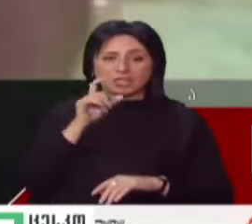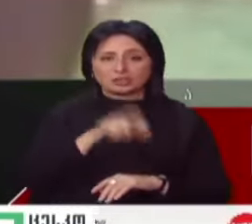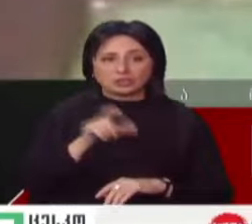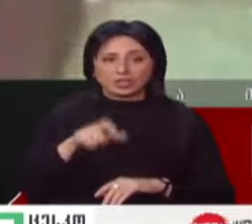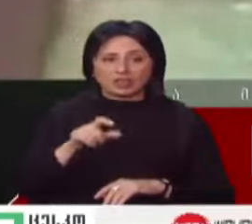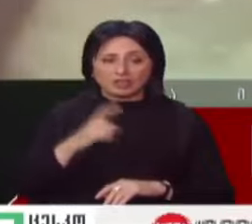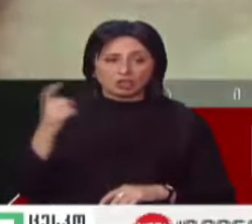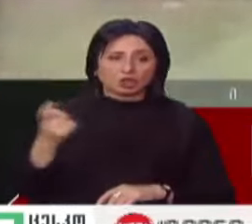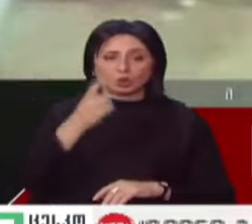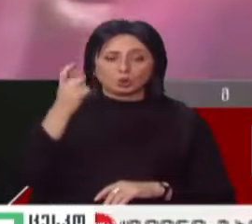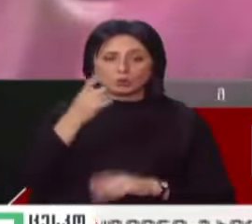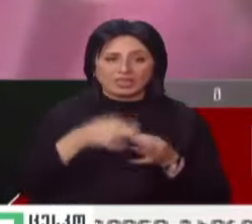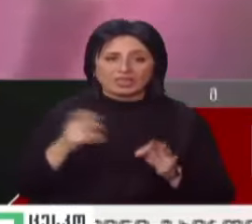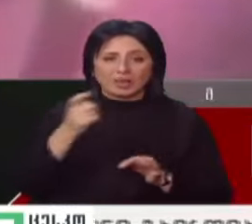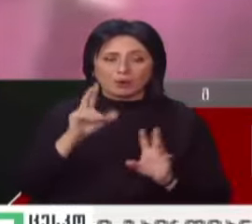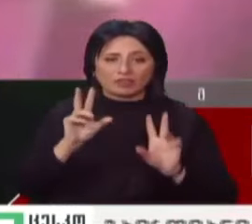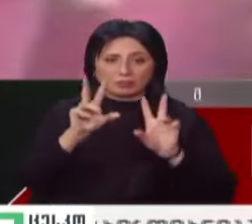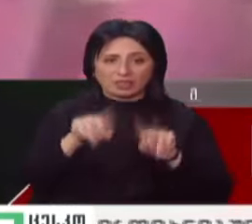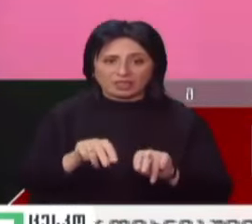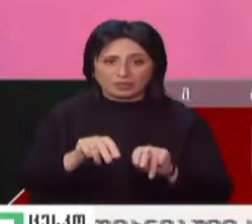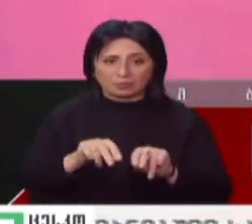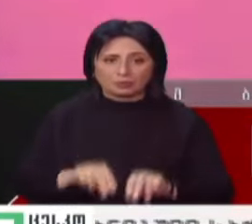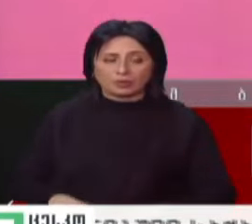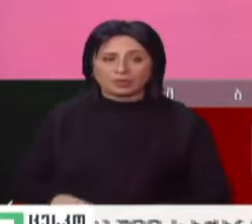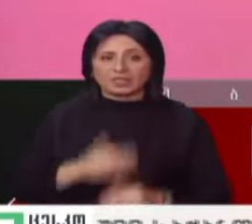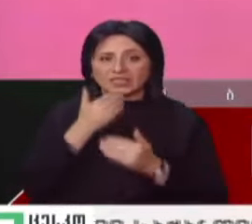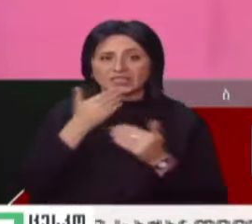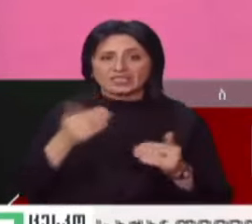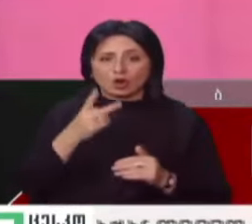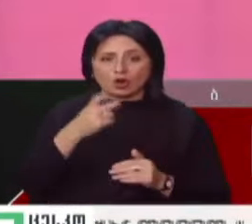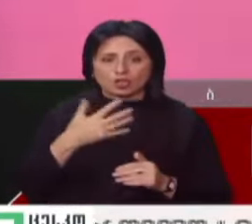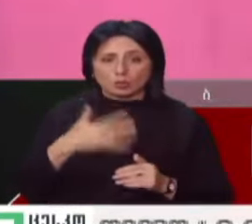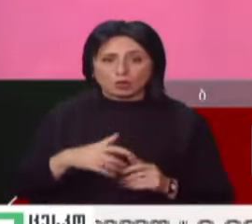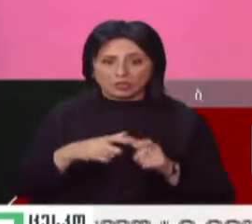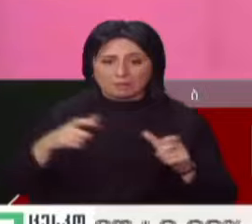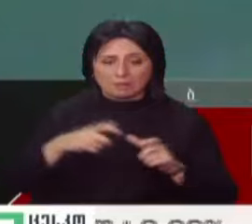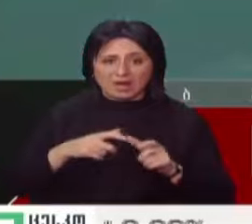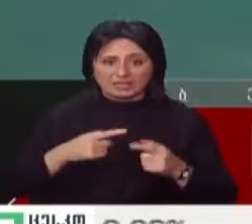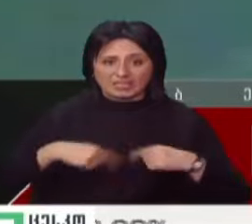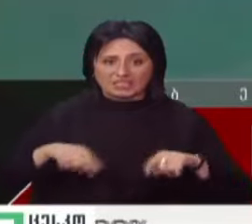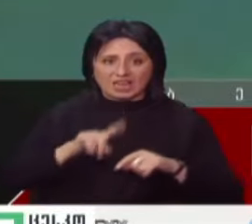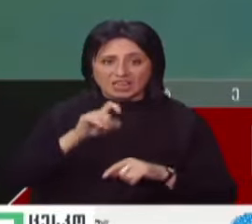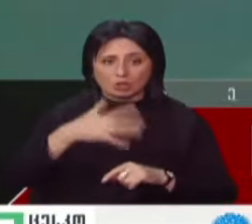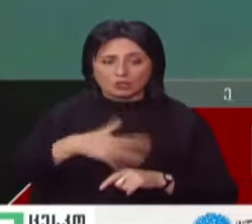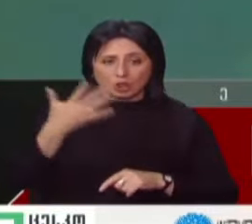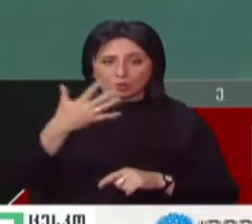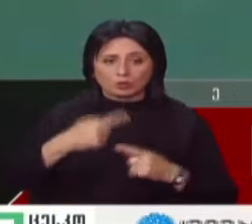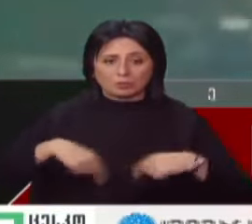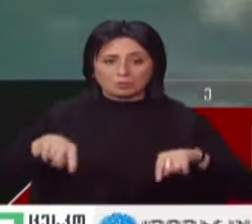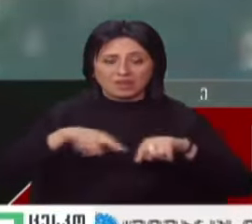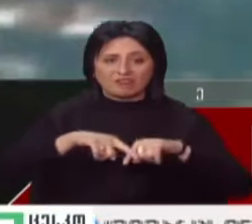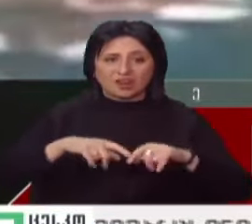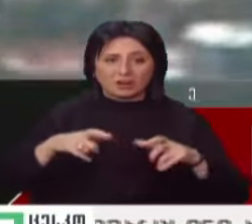амурчелос суверенитетса да демократия спирдебода. Саболод, орас ормуцдаат мандатиян сапчоши, ас ормуцдат хутмедим ргвали